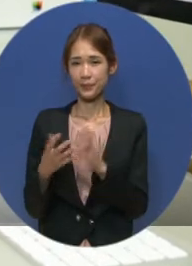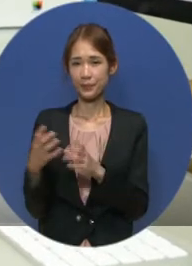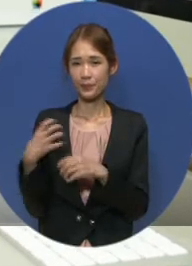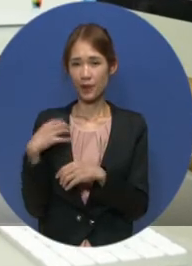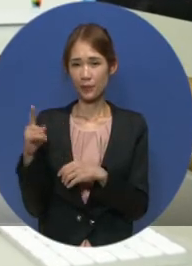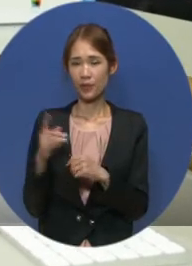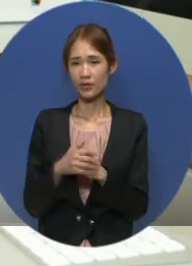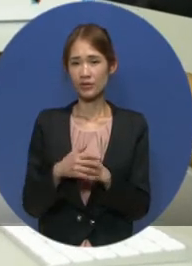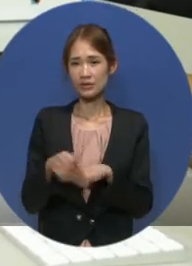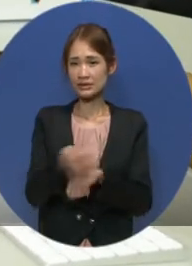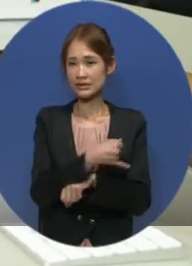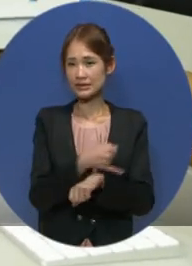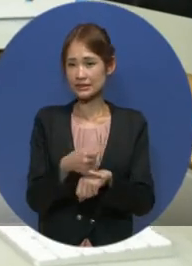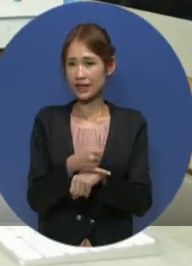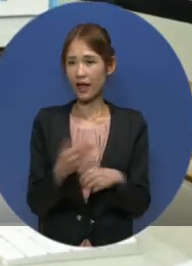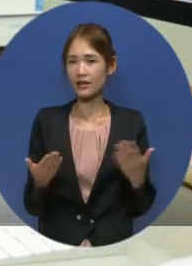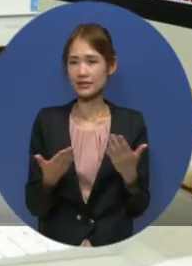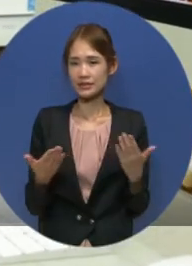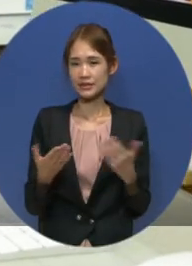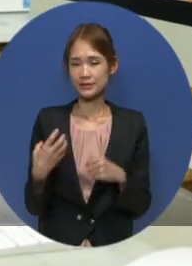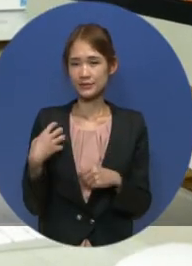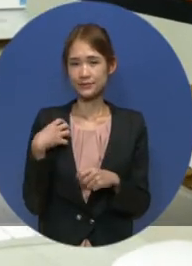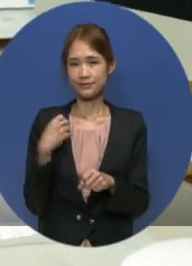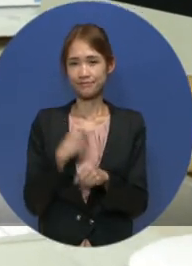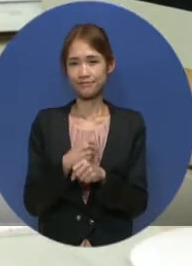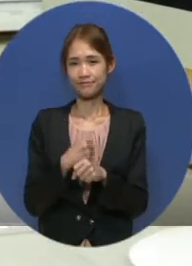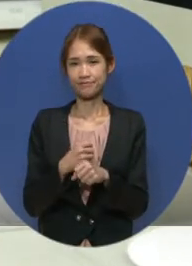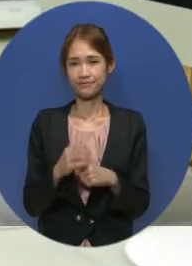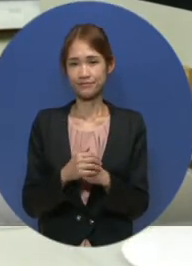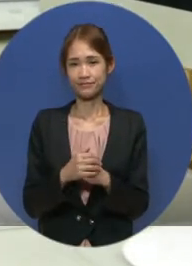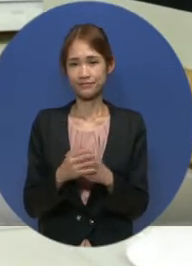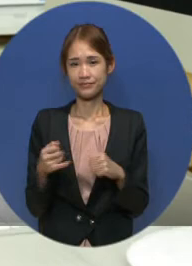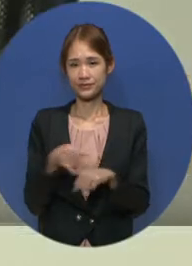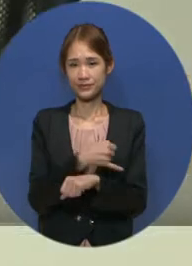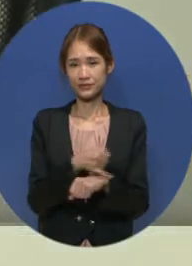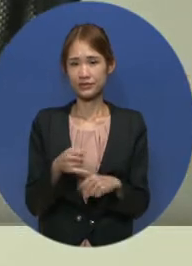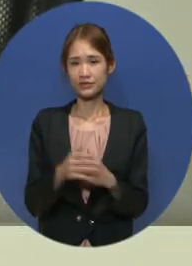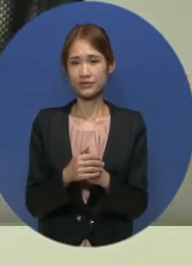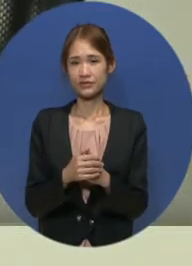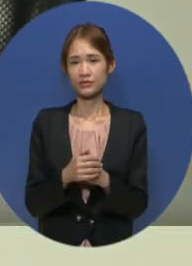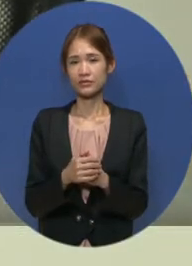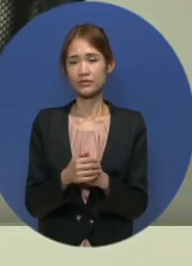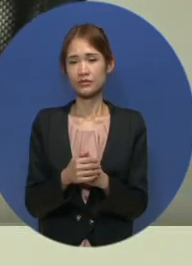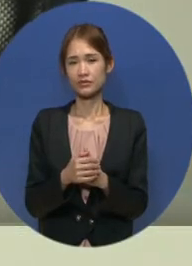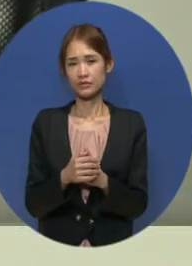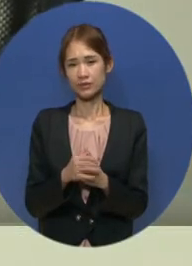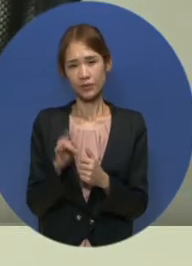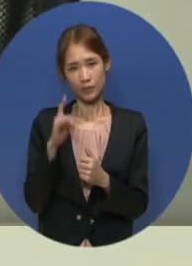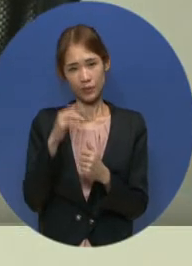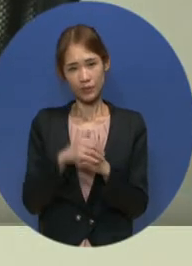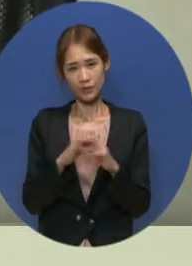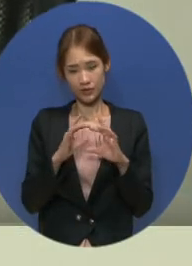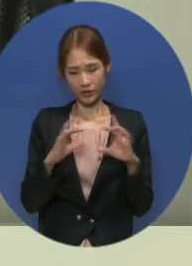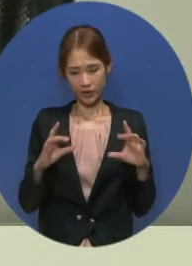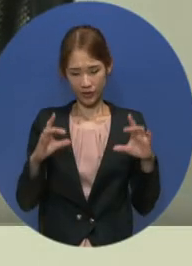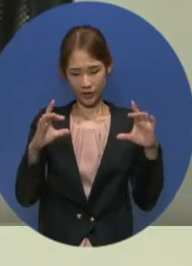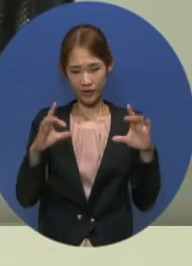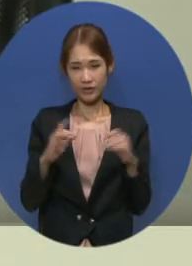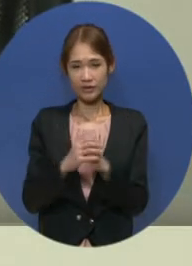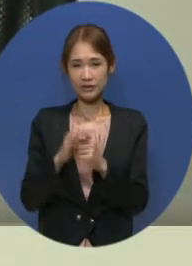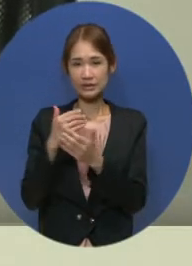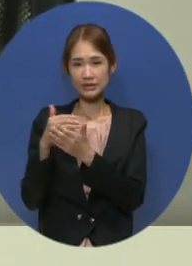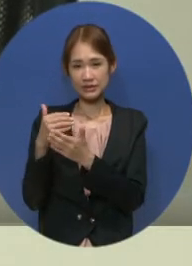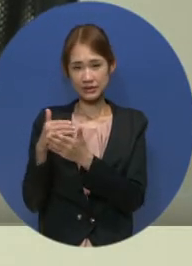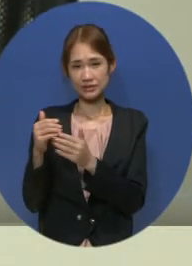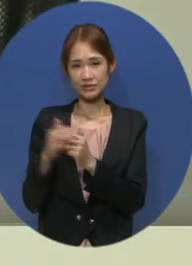계세요? 지금 디자인 직무로 일하고 있어요. 디자인 직무? 네. 그 보니까 그 거치대에 들어간 뭐 그런 그림